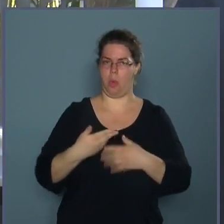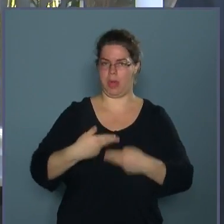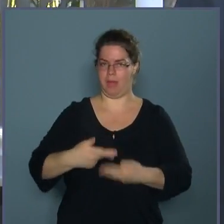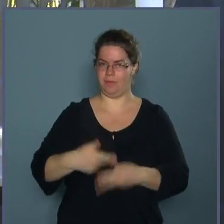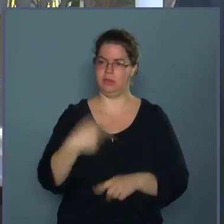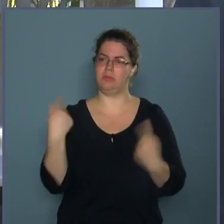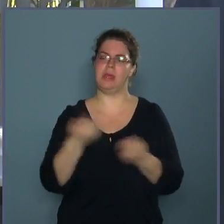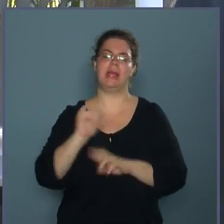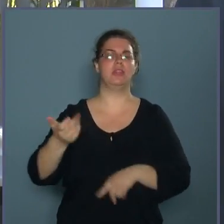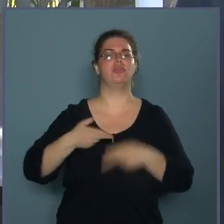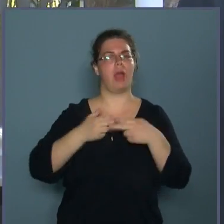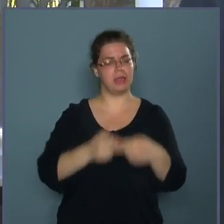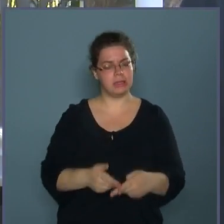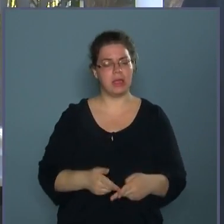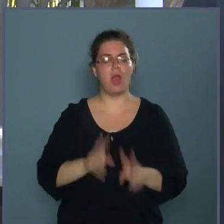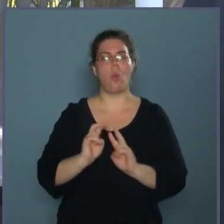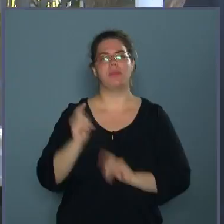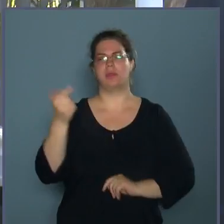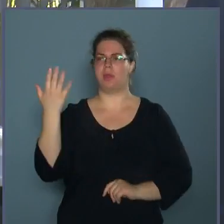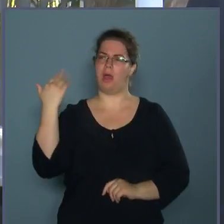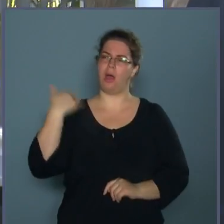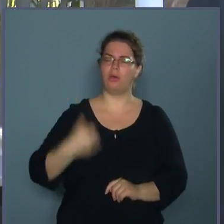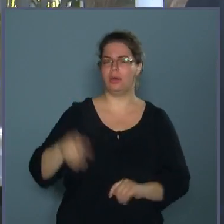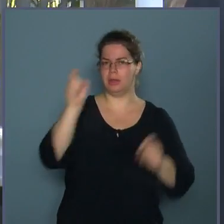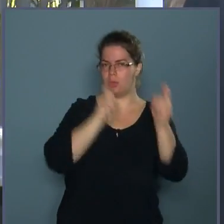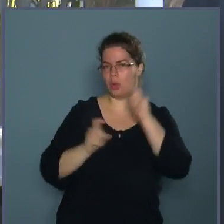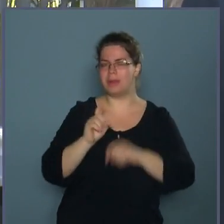és segíti, hogy az akkori